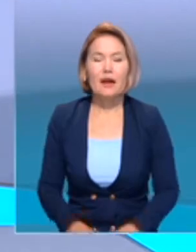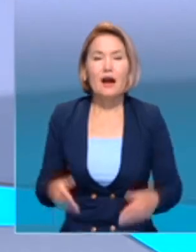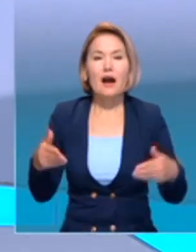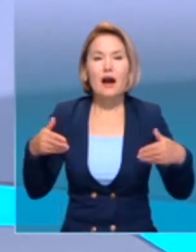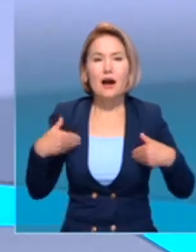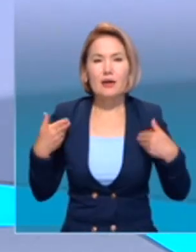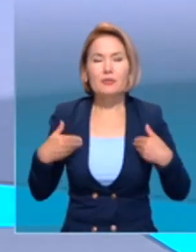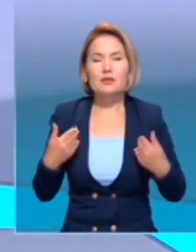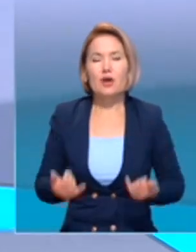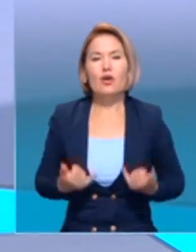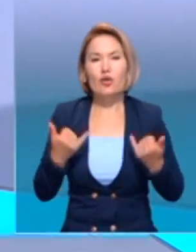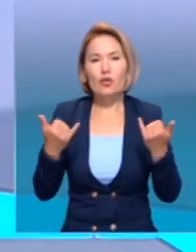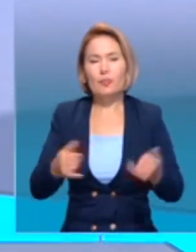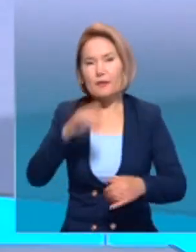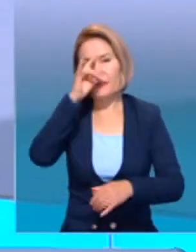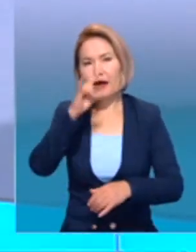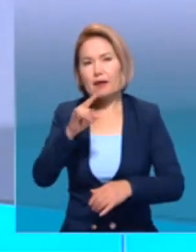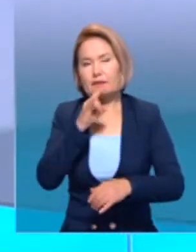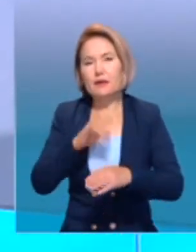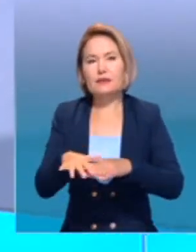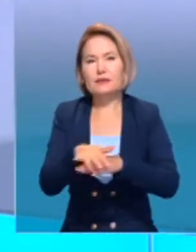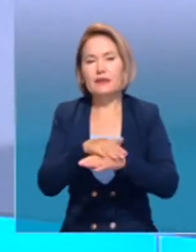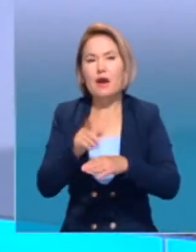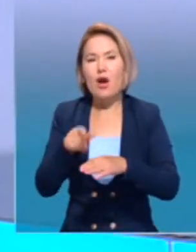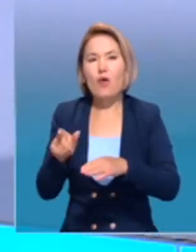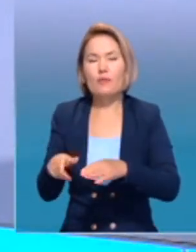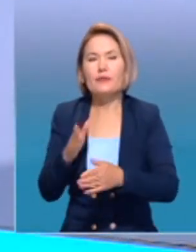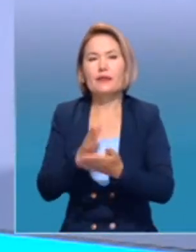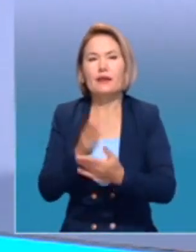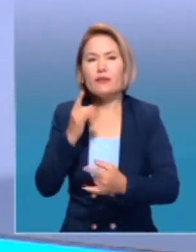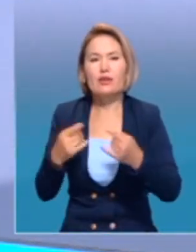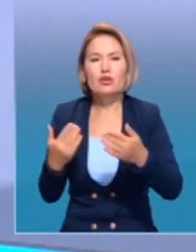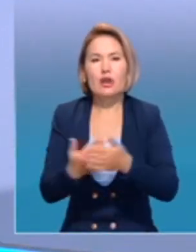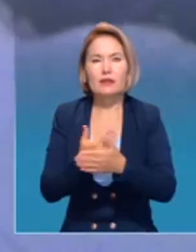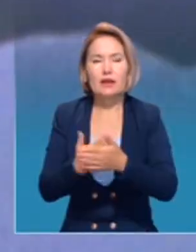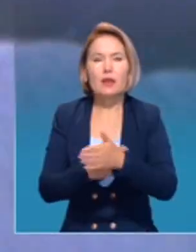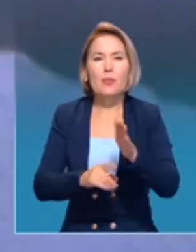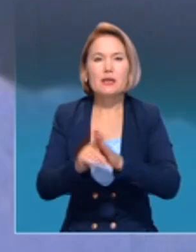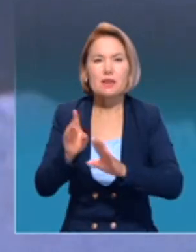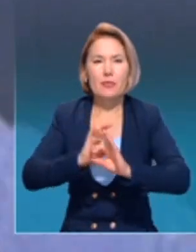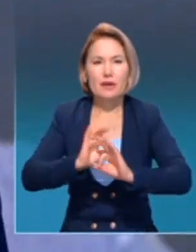Армыс көрімен тікелей эфирде ақпарат студияда Дархан Рахымжан сурд аудармада Самал Нұрым.